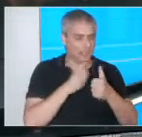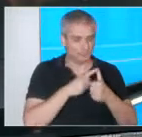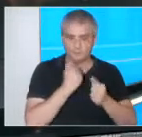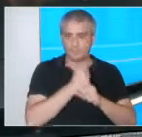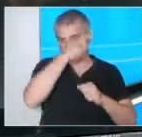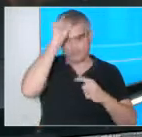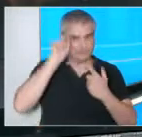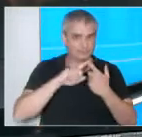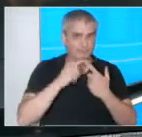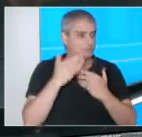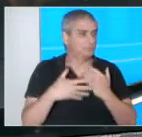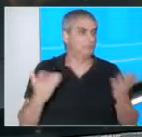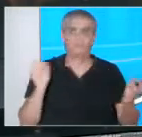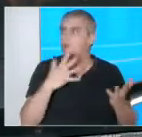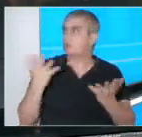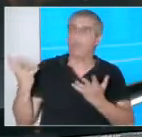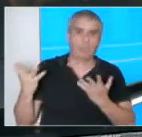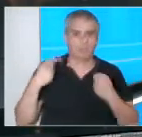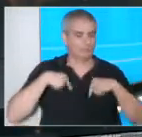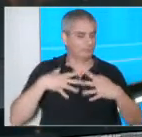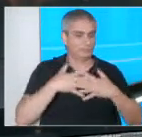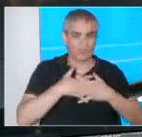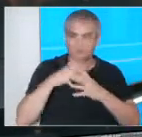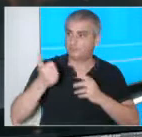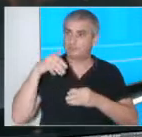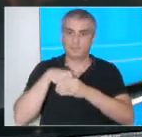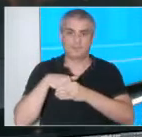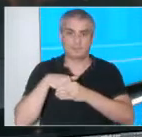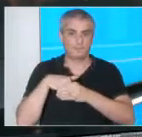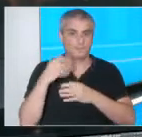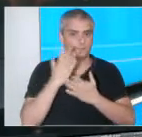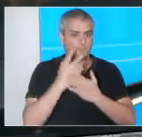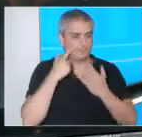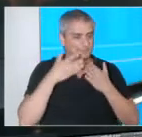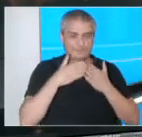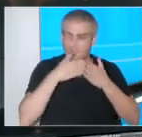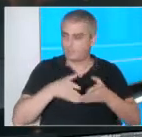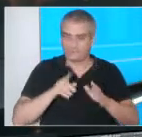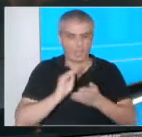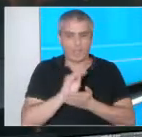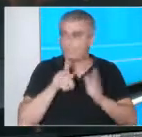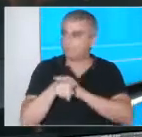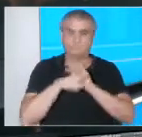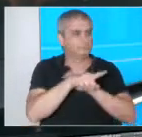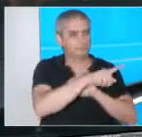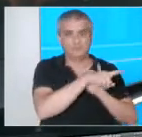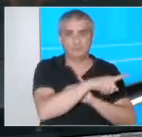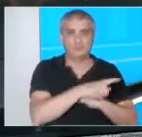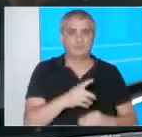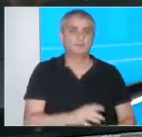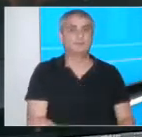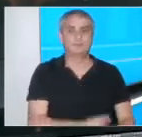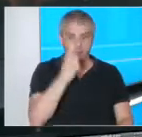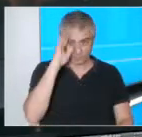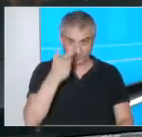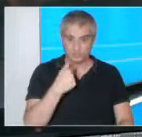עידית סילמן, שהם בסוף באו, והיא יושבת ראש קואליציה, היא שרת פנים. אז אתה כבר רואה, הספינה טובה, את העכברים בורחים, כל אחד כבר מחפש. אתה